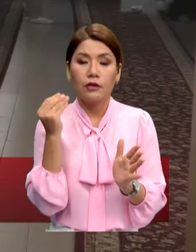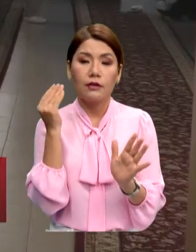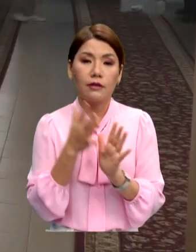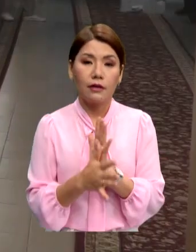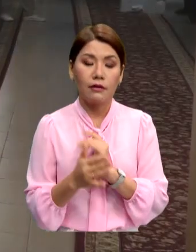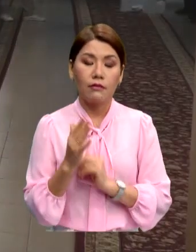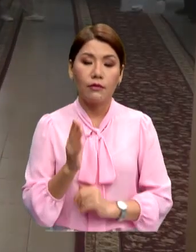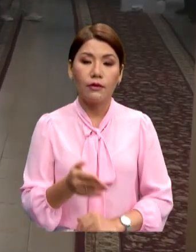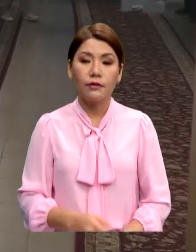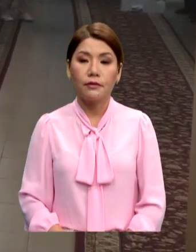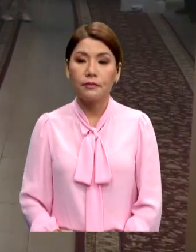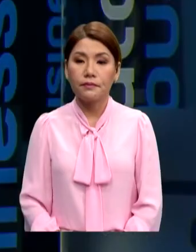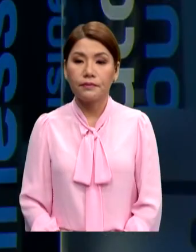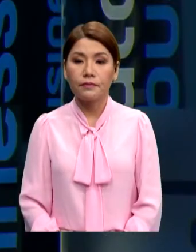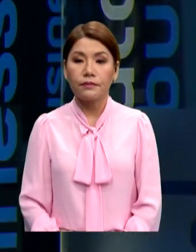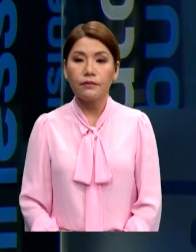сумму.